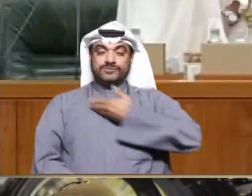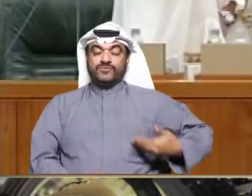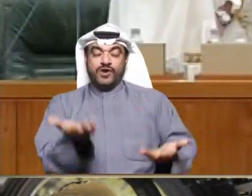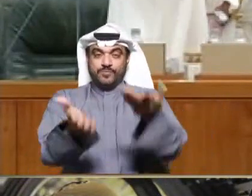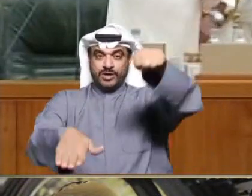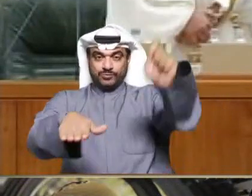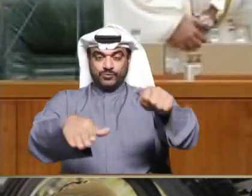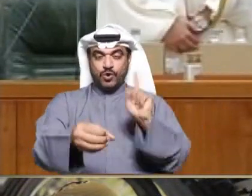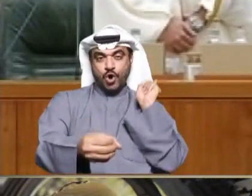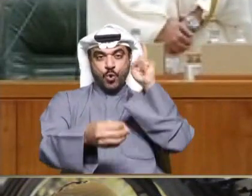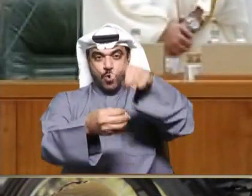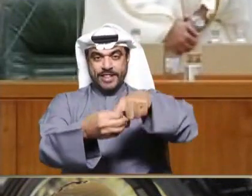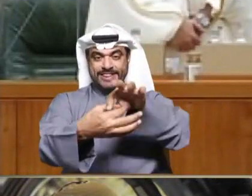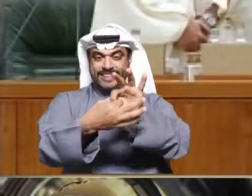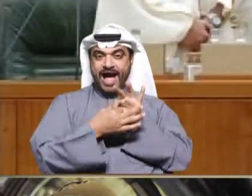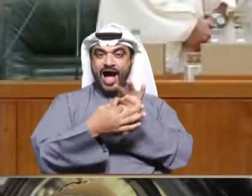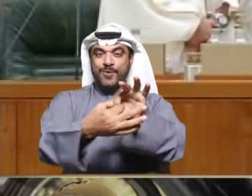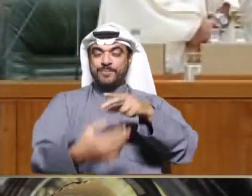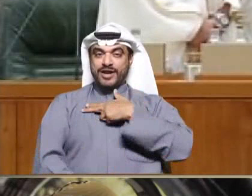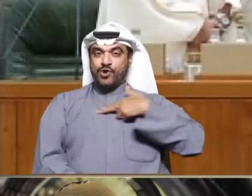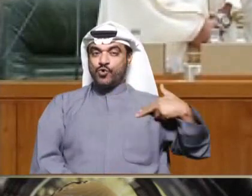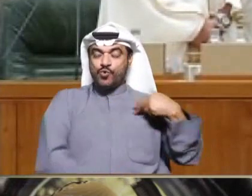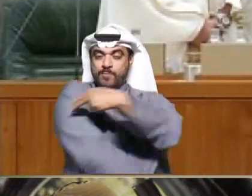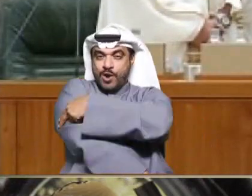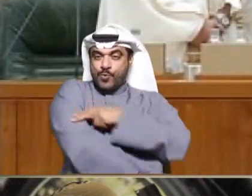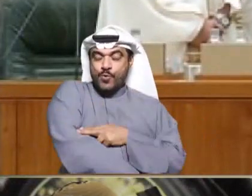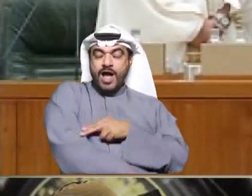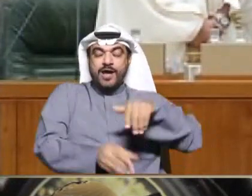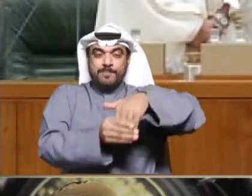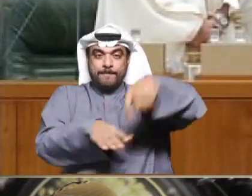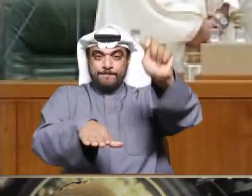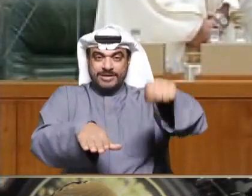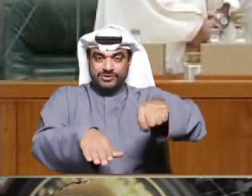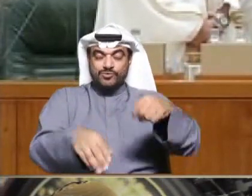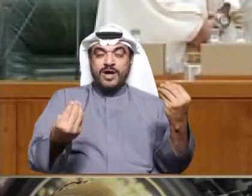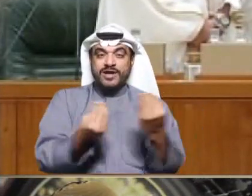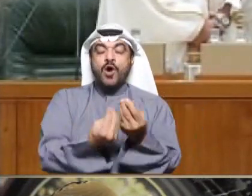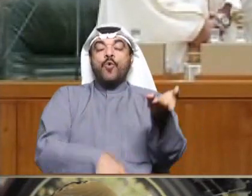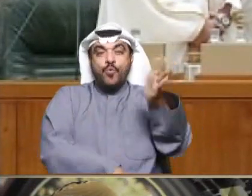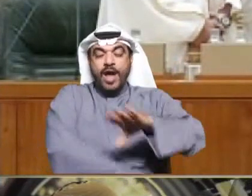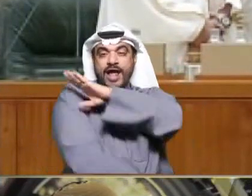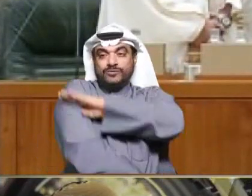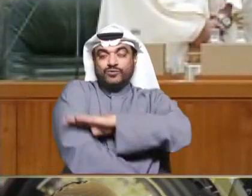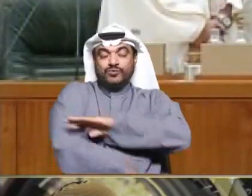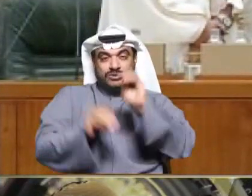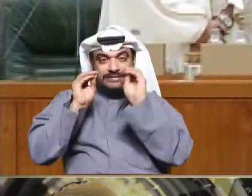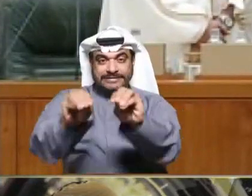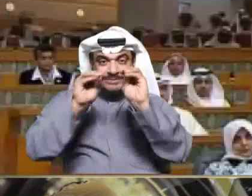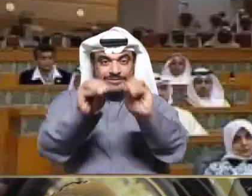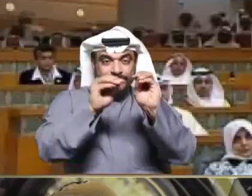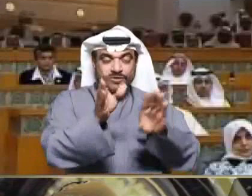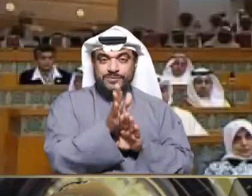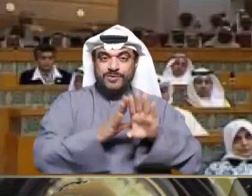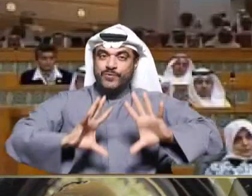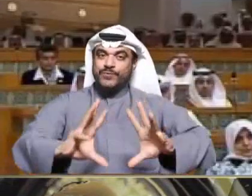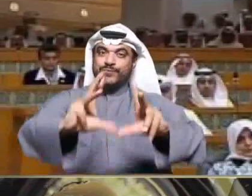التشريعية والتنفيذية وإنجاز التنمية البشرية المستدامة وغيرها من المواضيع التي تصب في مصلحة